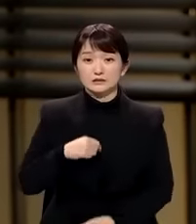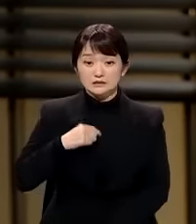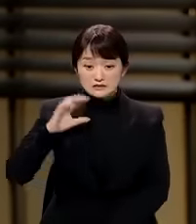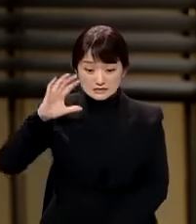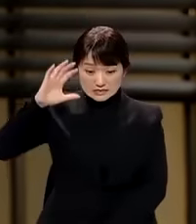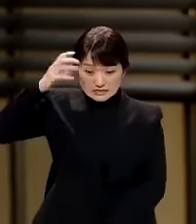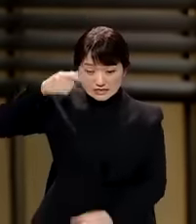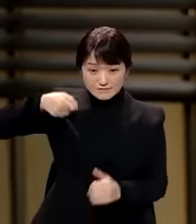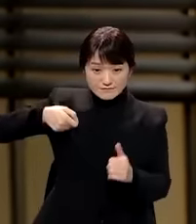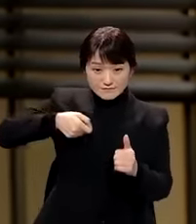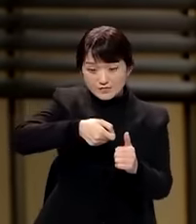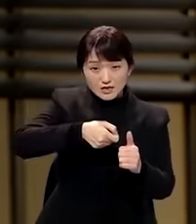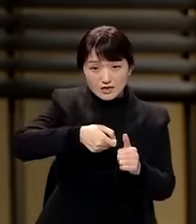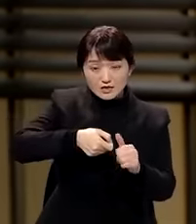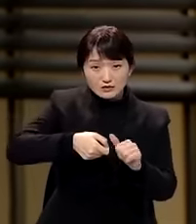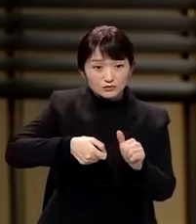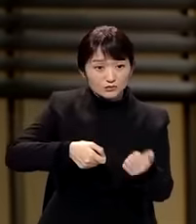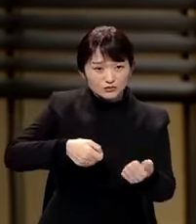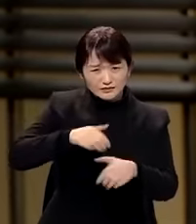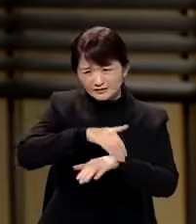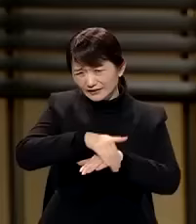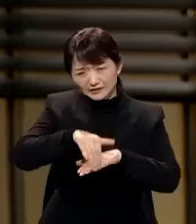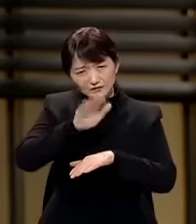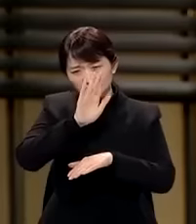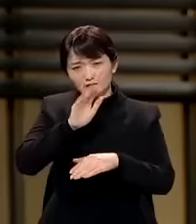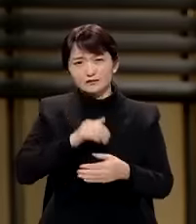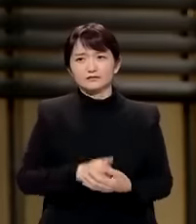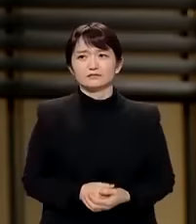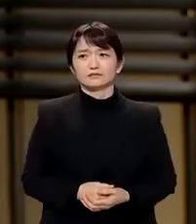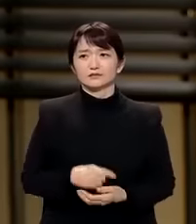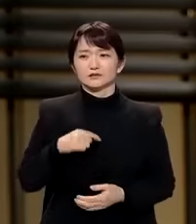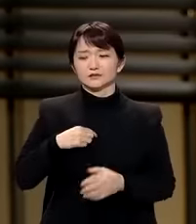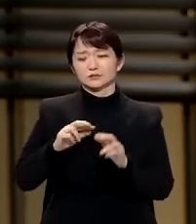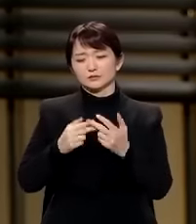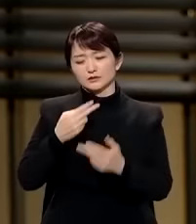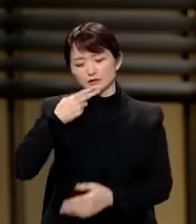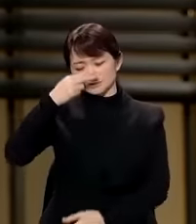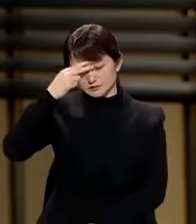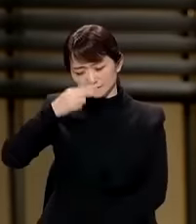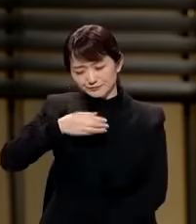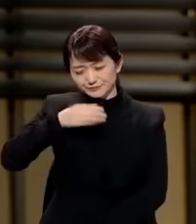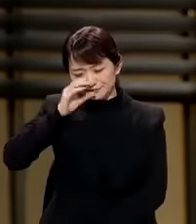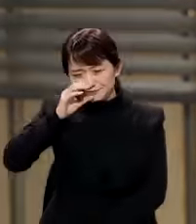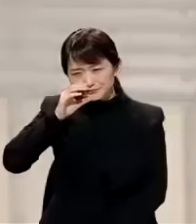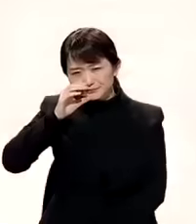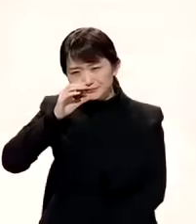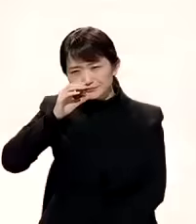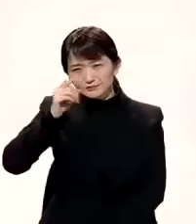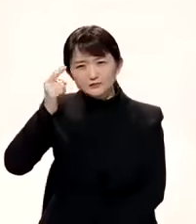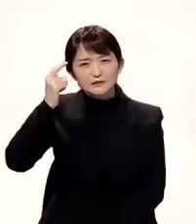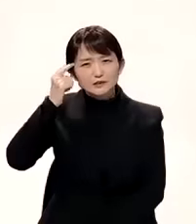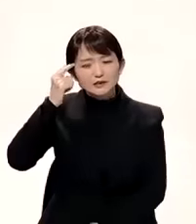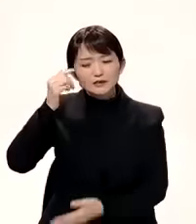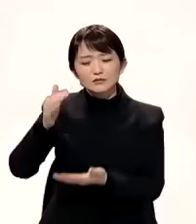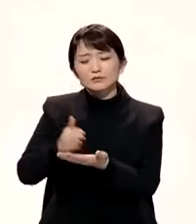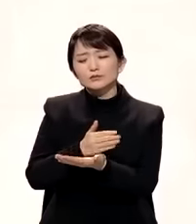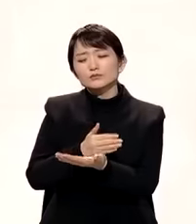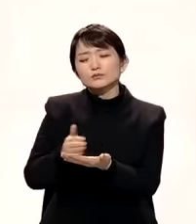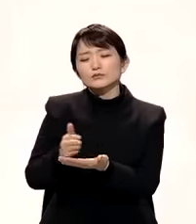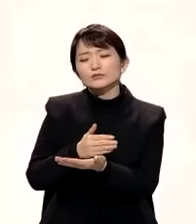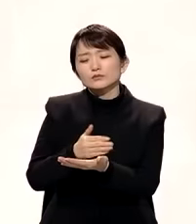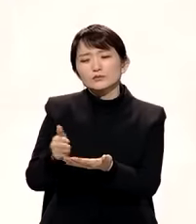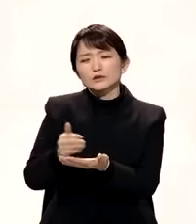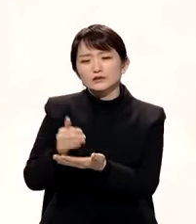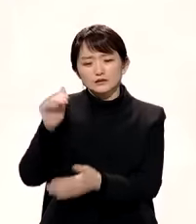어떤 살인이지 계획은 아니었다라고 했고 그리고 본인이 술을 마신 상태였었다 사월 변병 능력이 떨어진다 그러니까 심심 미약을